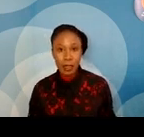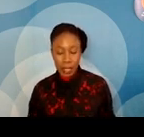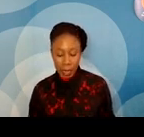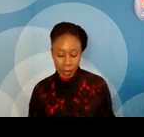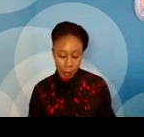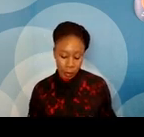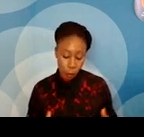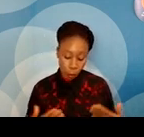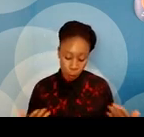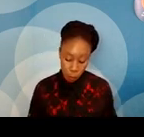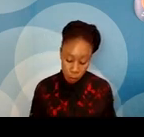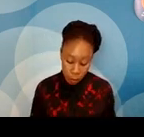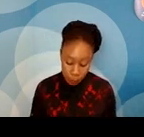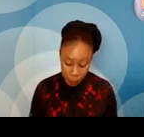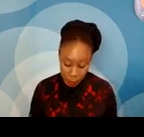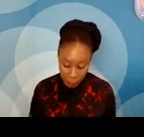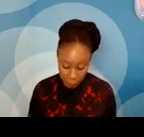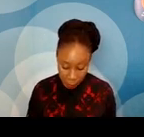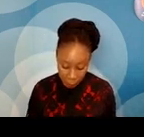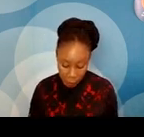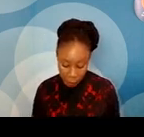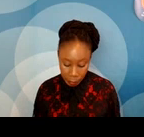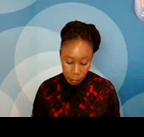äldre. Där de yngre